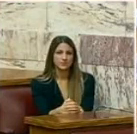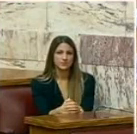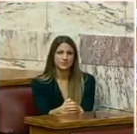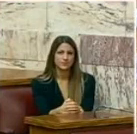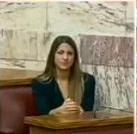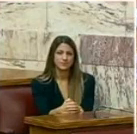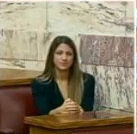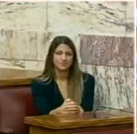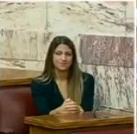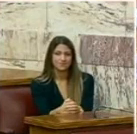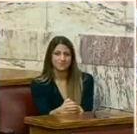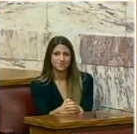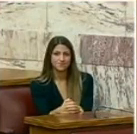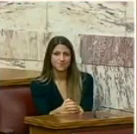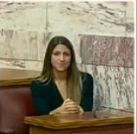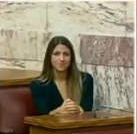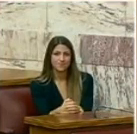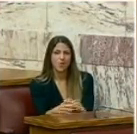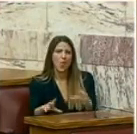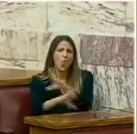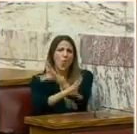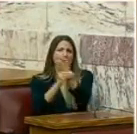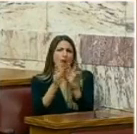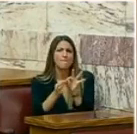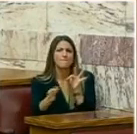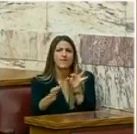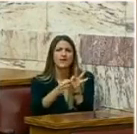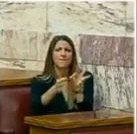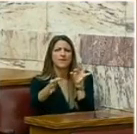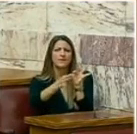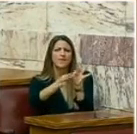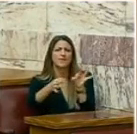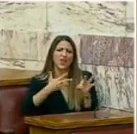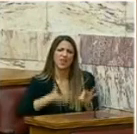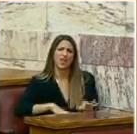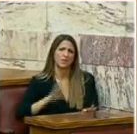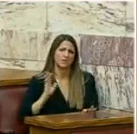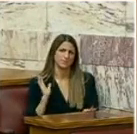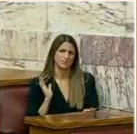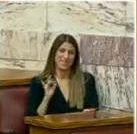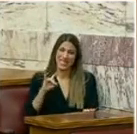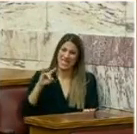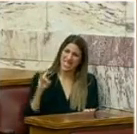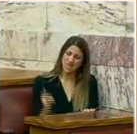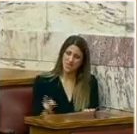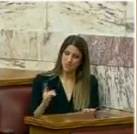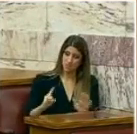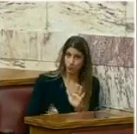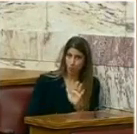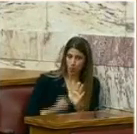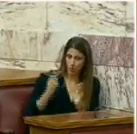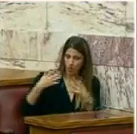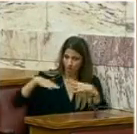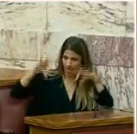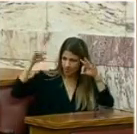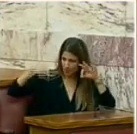Και θα πάρουμε όλα τα απαραίτητα μέτρα. Και ήδη έχουμε δρομολογήσει για πρώτη φορά στη